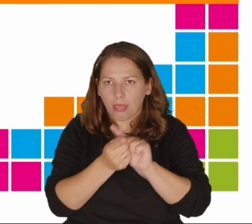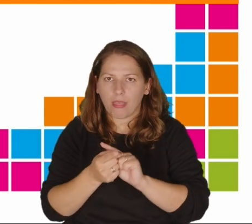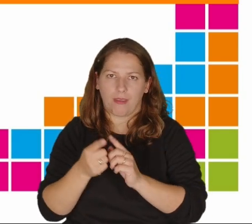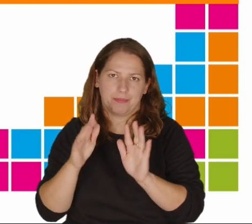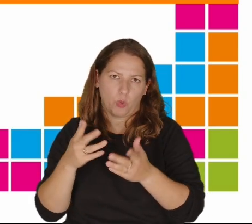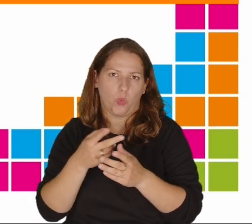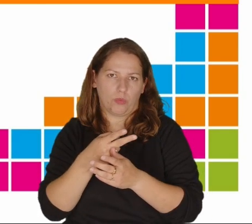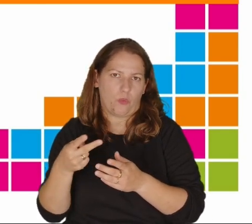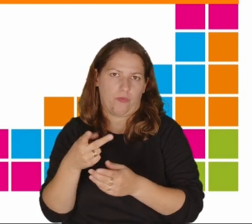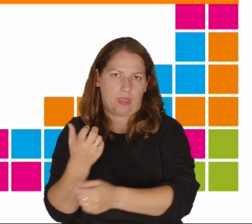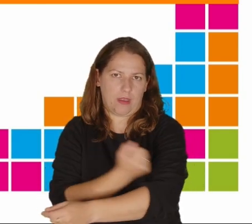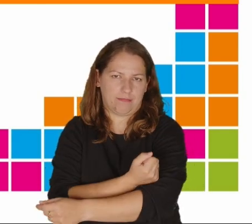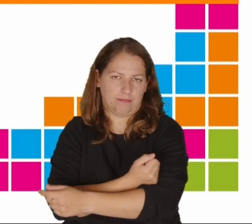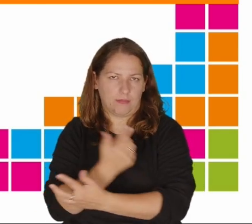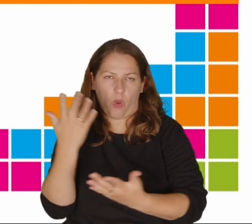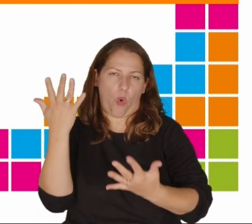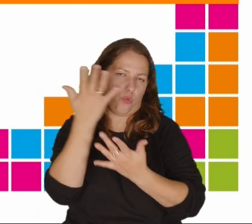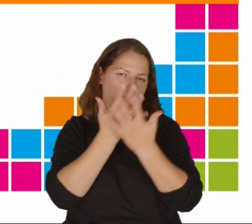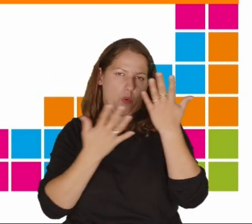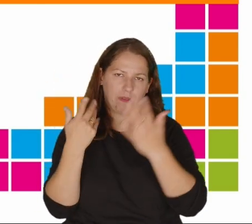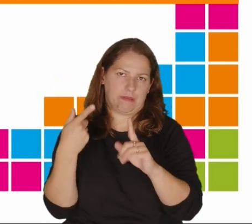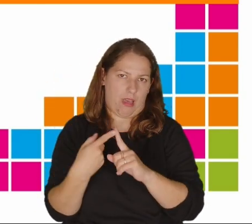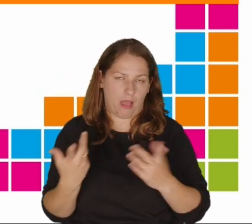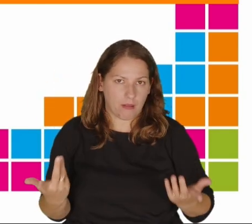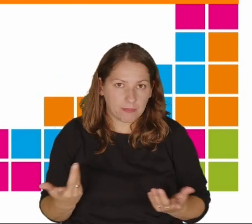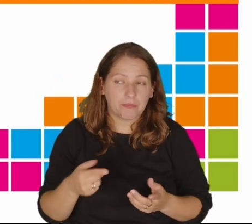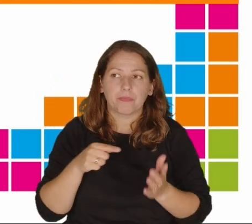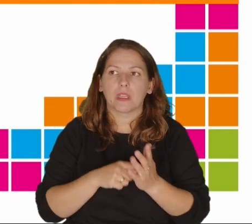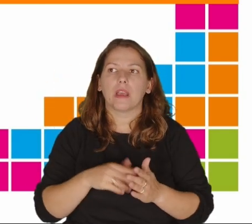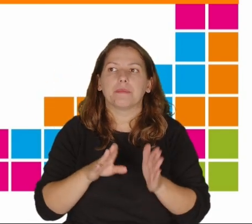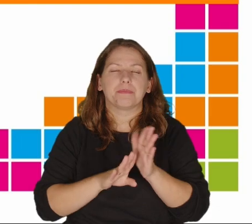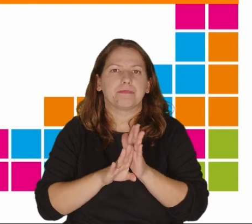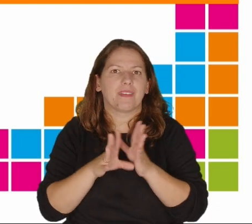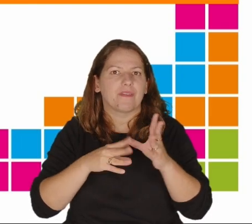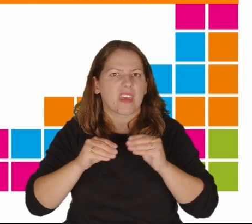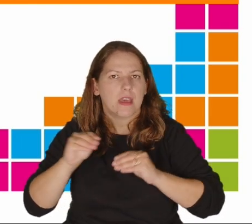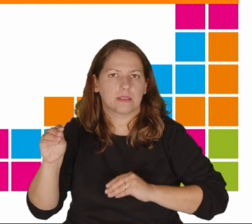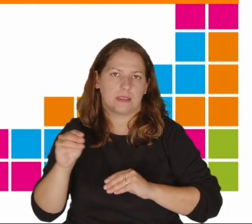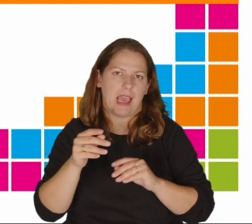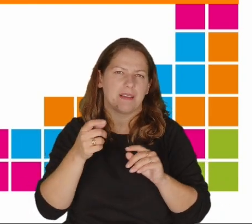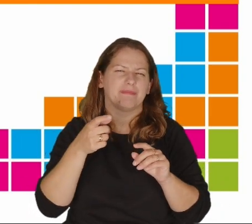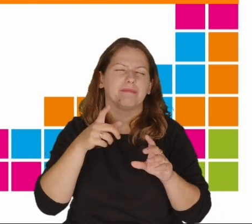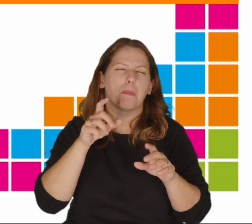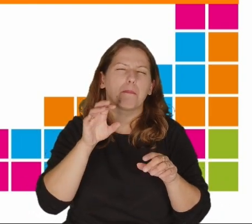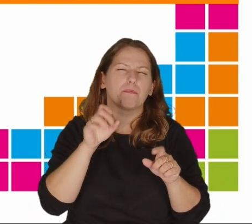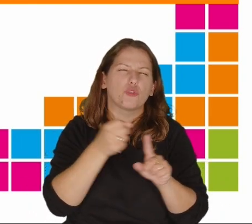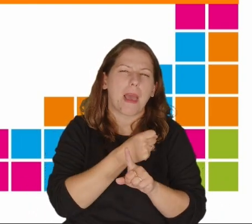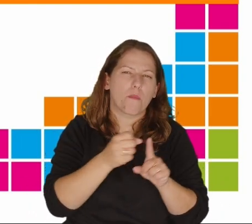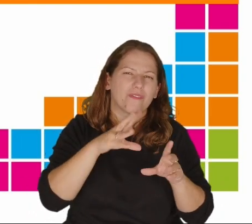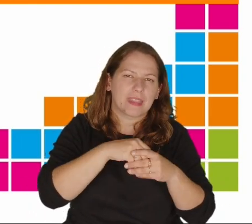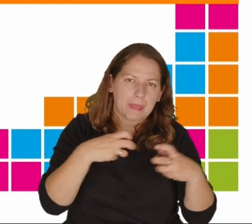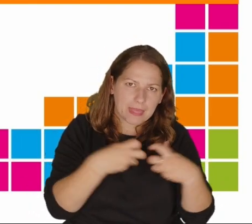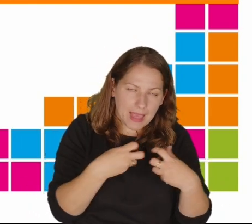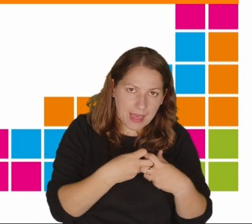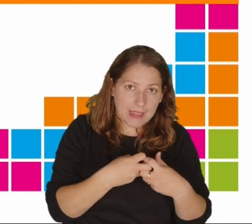być używane w celach odurzających. Narastanie cyberprzemocy, o tym też już dzisiaj była